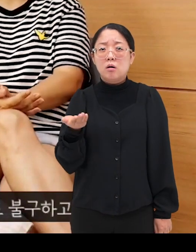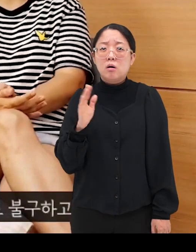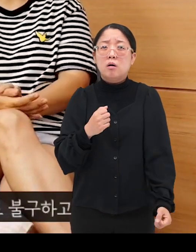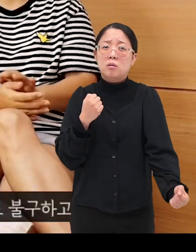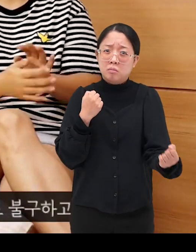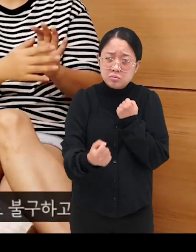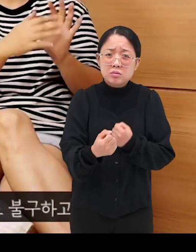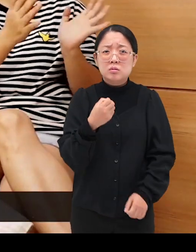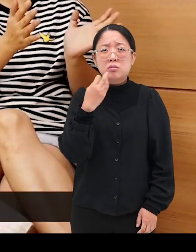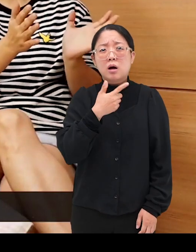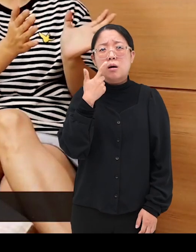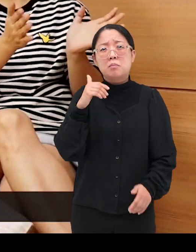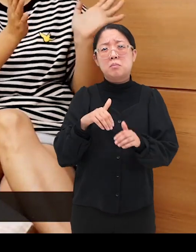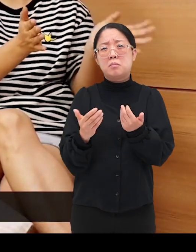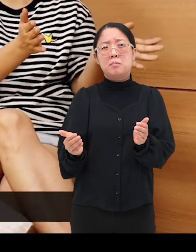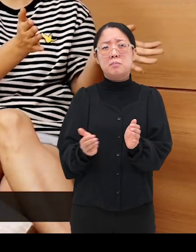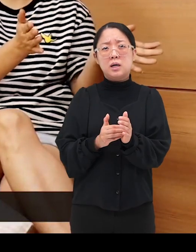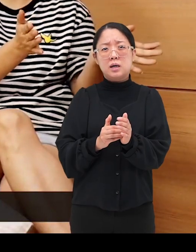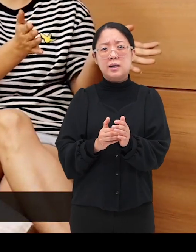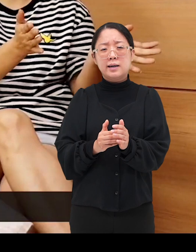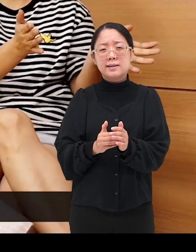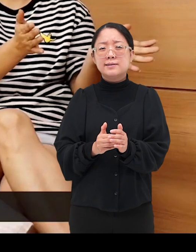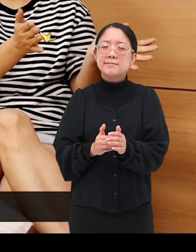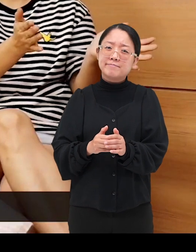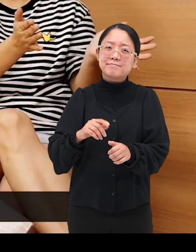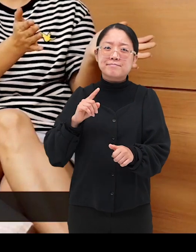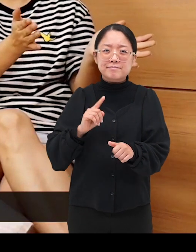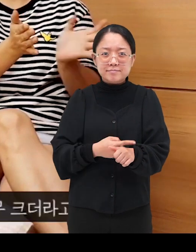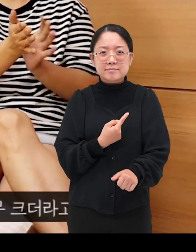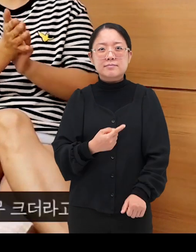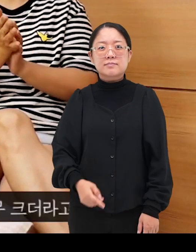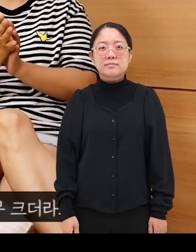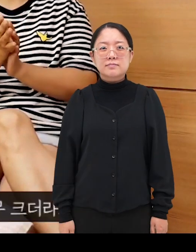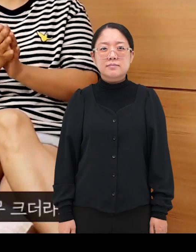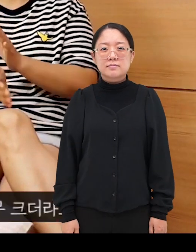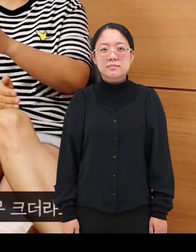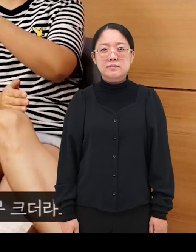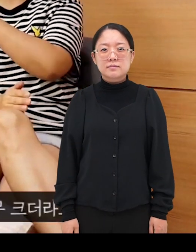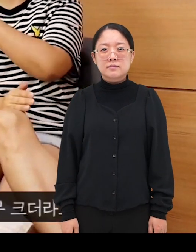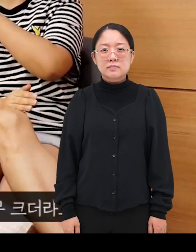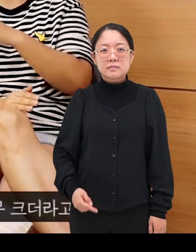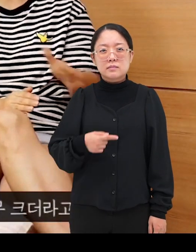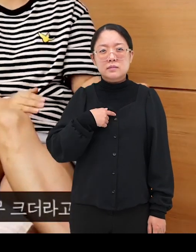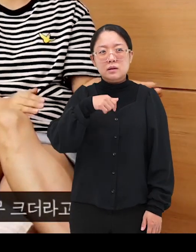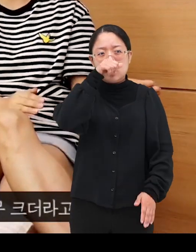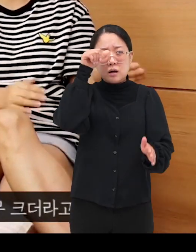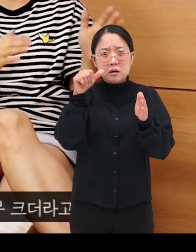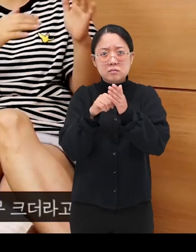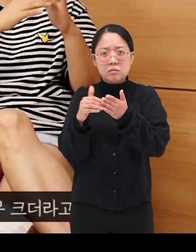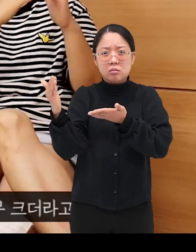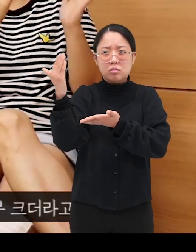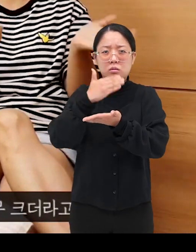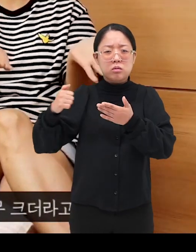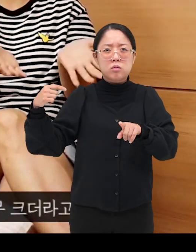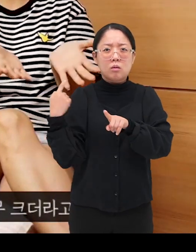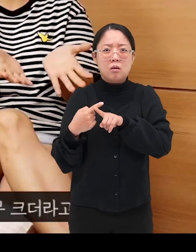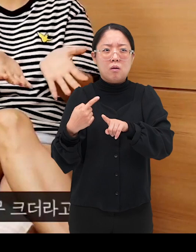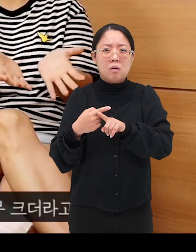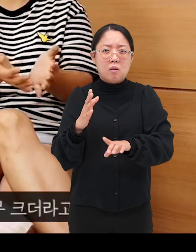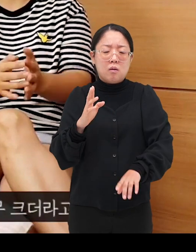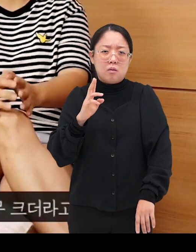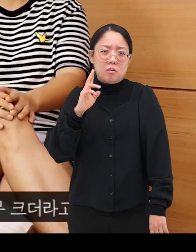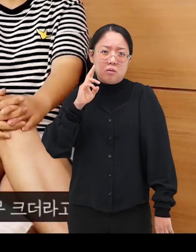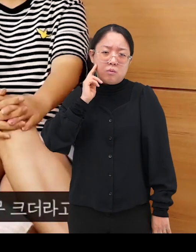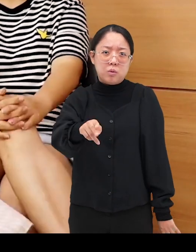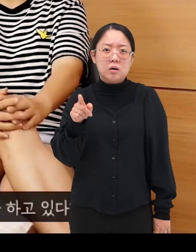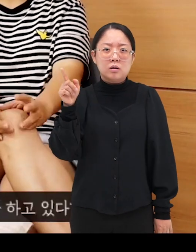컸는데도 불구하고 그런 아빠가 딱 돌아가시고 나니까 내 인생에 정말 한 절반이 다 떨어져 나간 것 같은 그런 게 너무